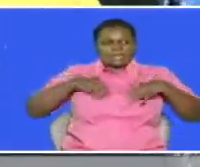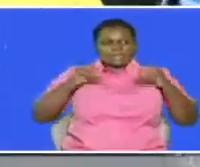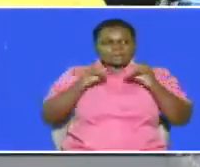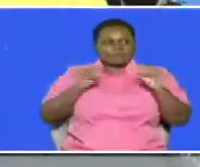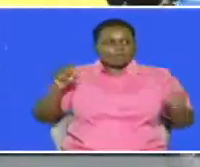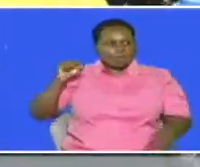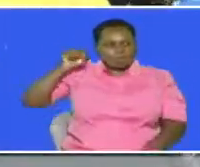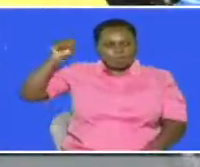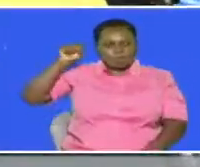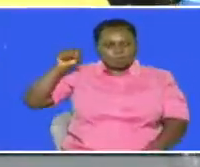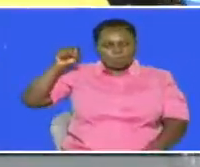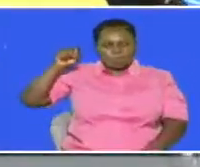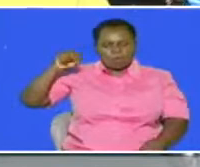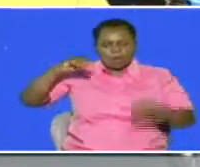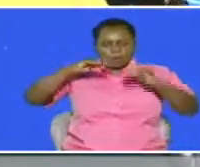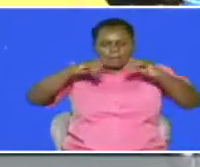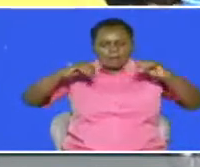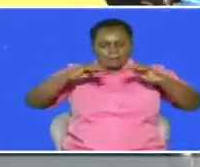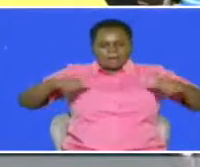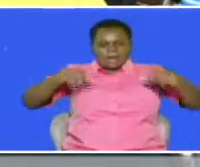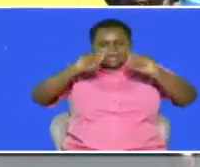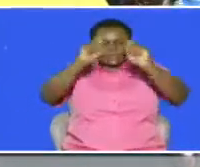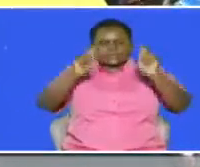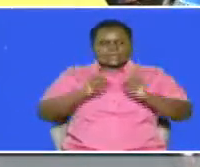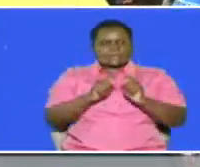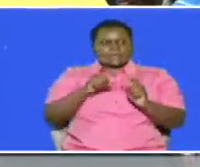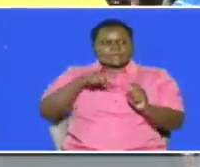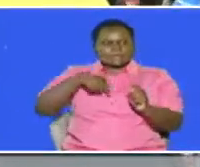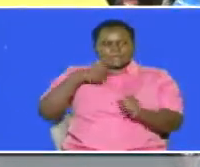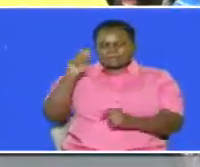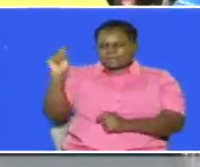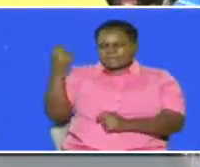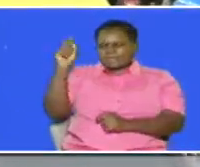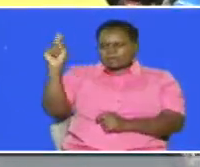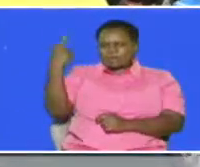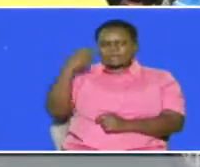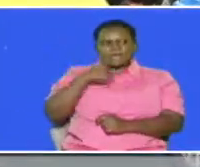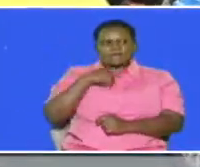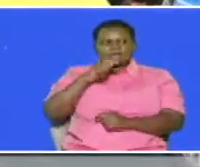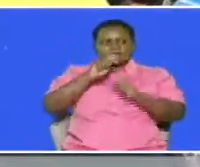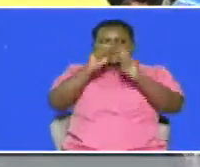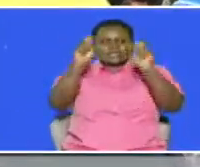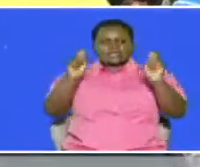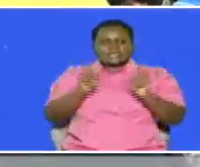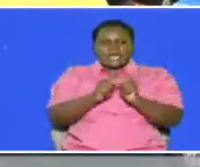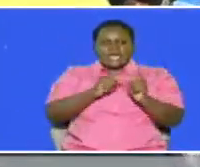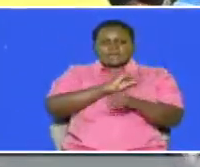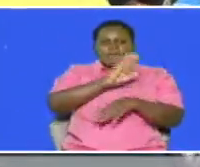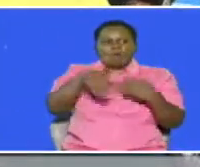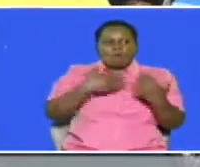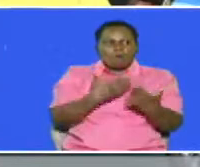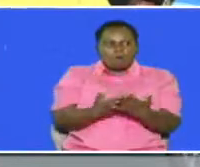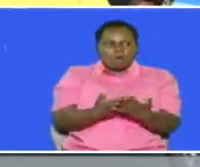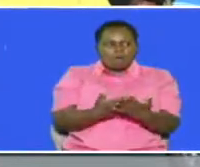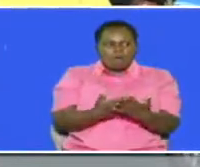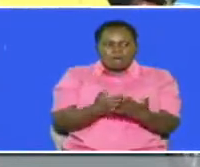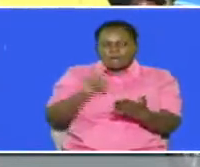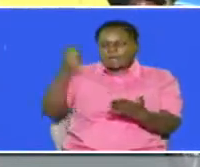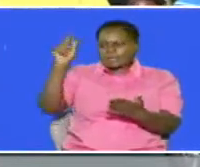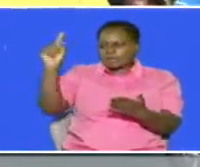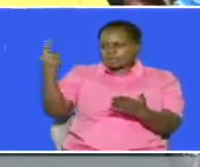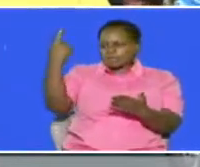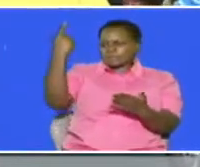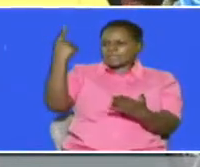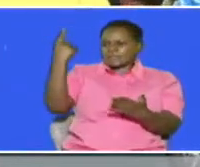siasa kutugawanisha kwa misingi ya kikabila. Sisi Kenya Kwanza tuko na kabila zote ndani ya Kenya Kwanza.